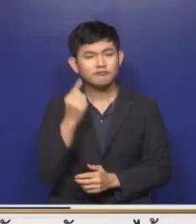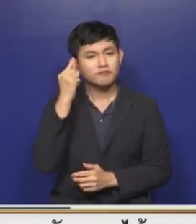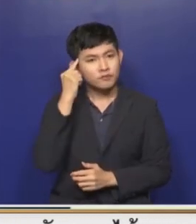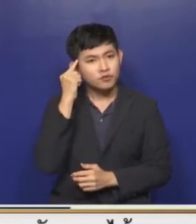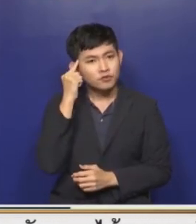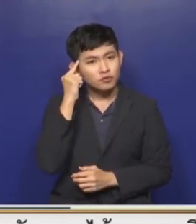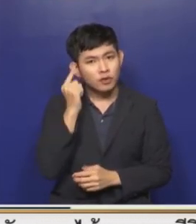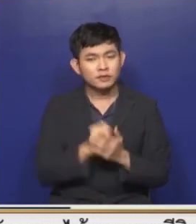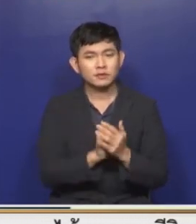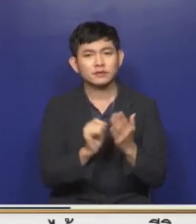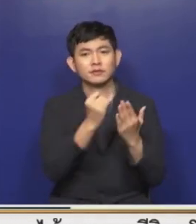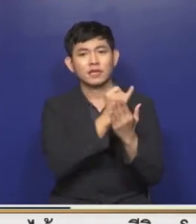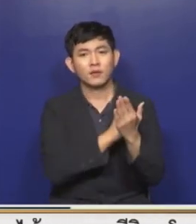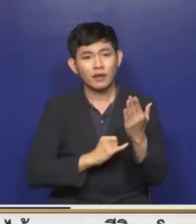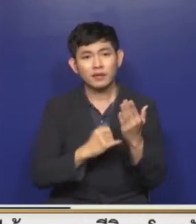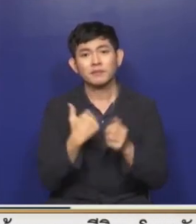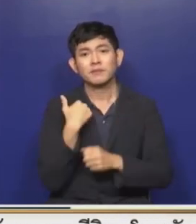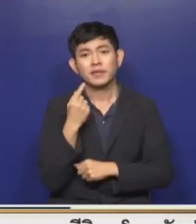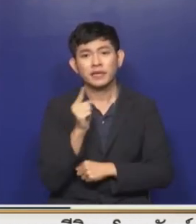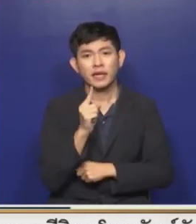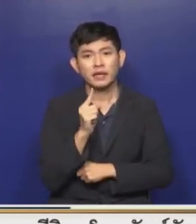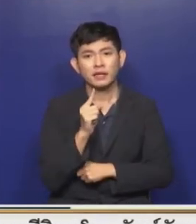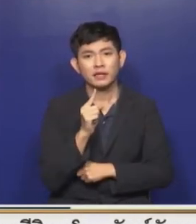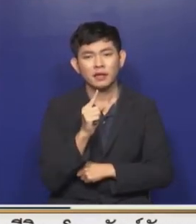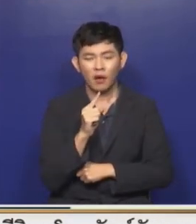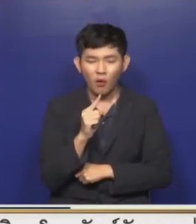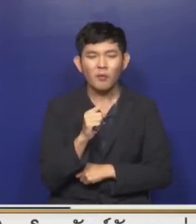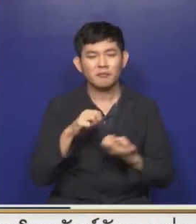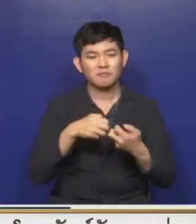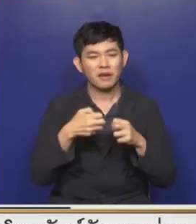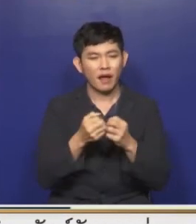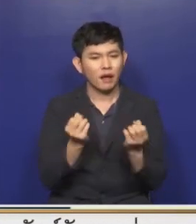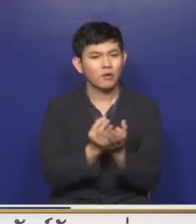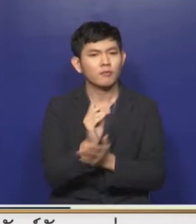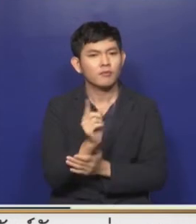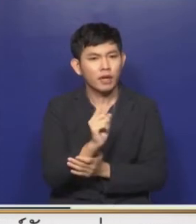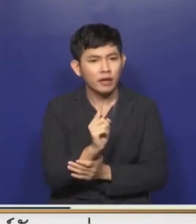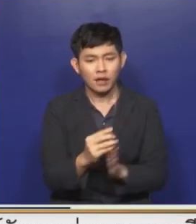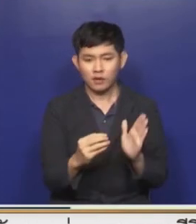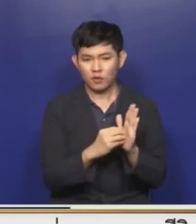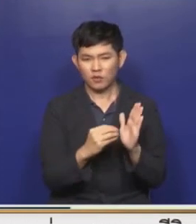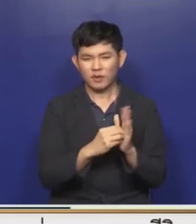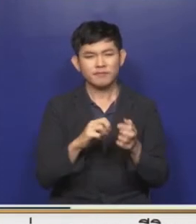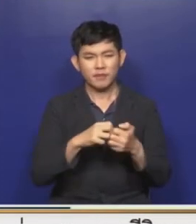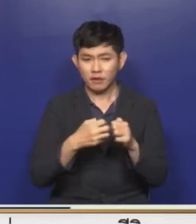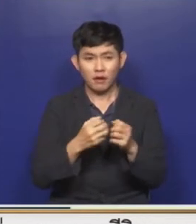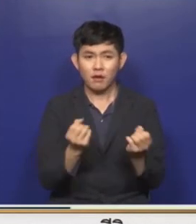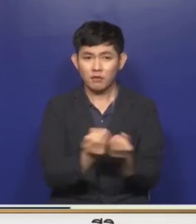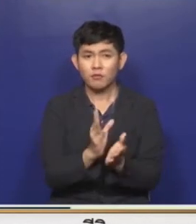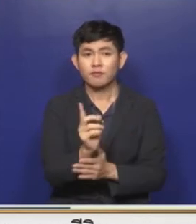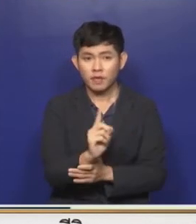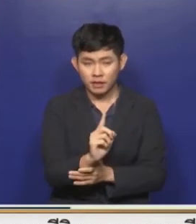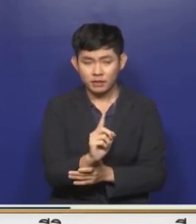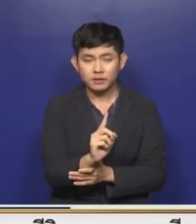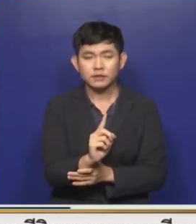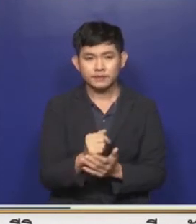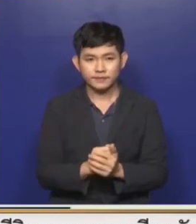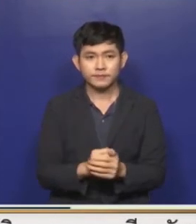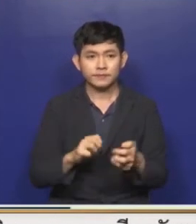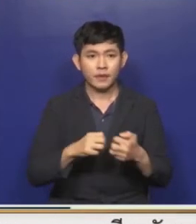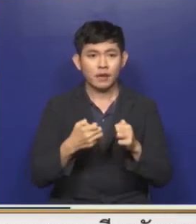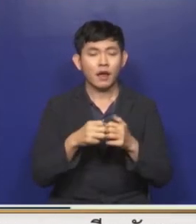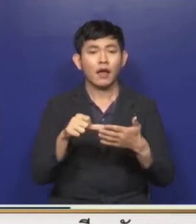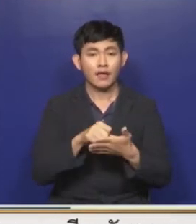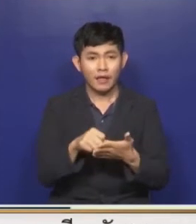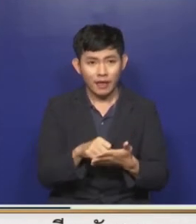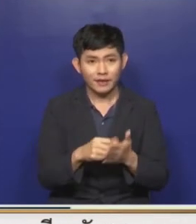ว่าจากตางจงหวตรนั้จะมีต้นกำเนดของเพีย 2.5. อย่างไรและในกให้ม scroll มจุดกำเนดอย่างไรดันั้นการแ้ไปั